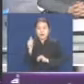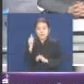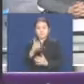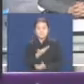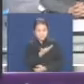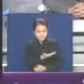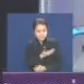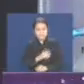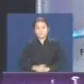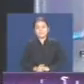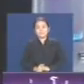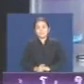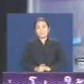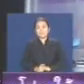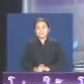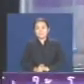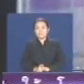ะ เชิญเลยค่ะ